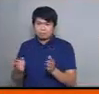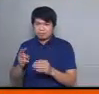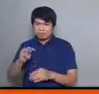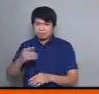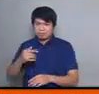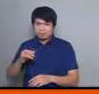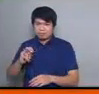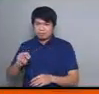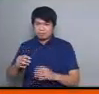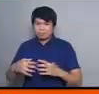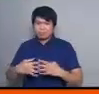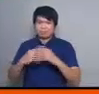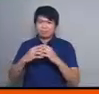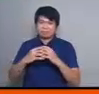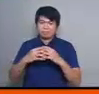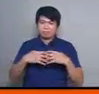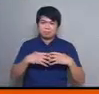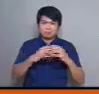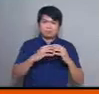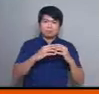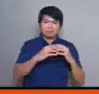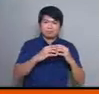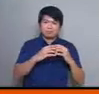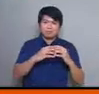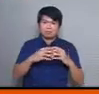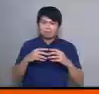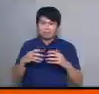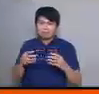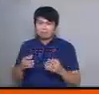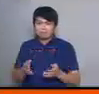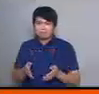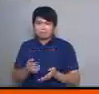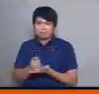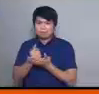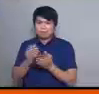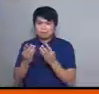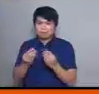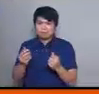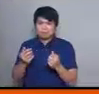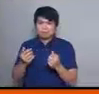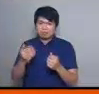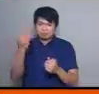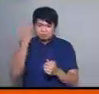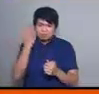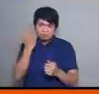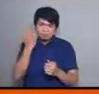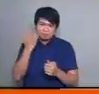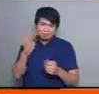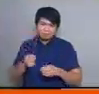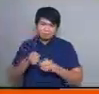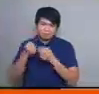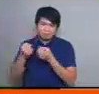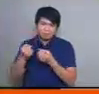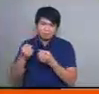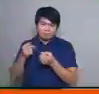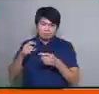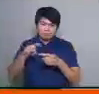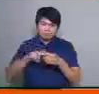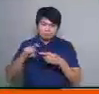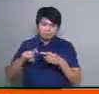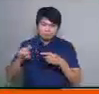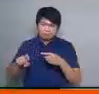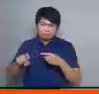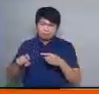pa ng mga panibagong planta para tulungang masolusyonan ang kakulangan sa supply ng kuryente. I believe you should